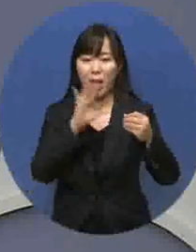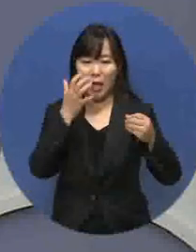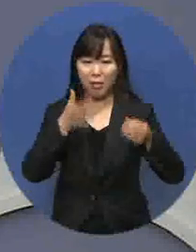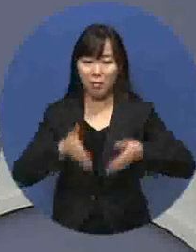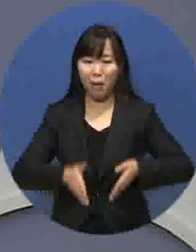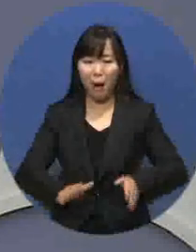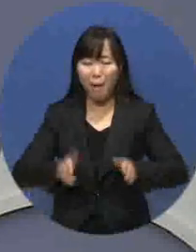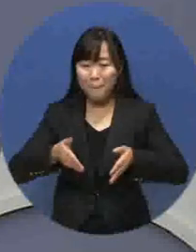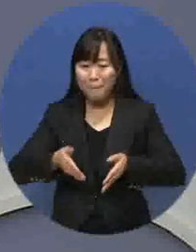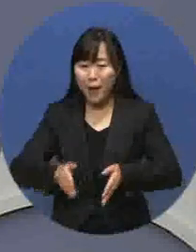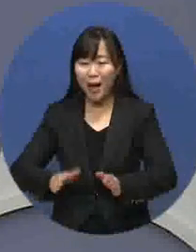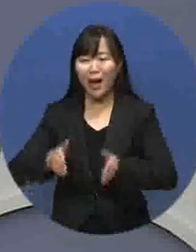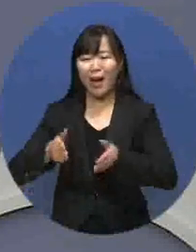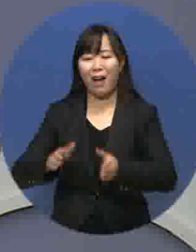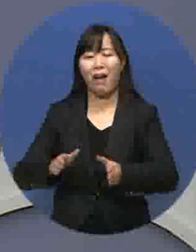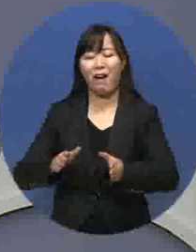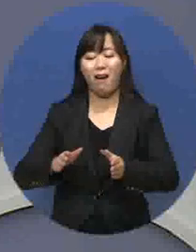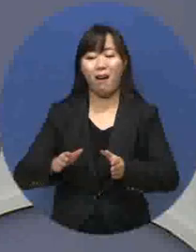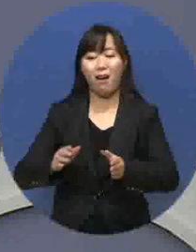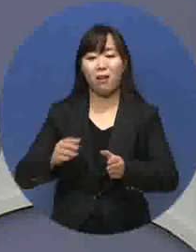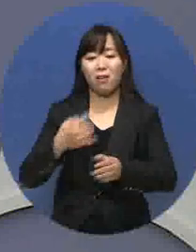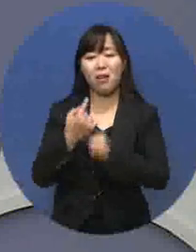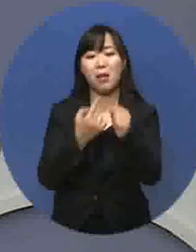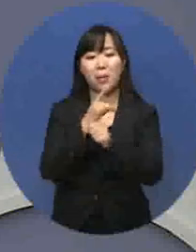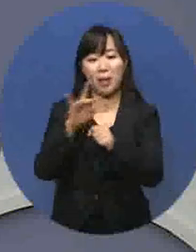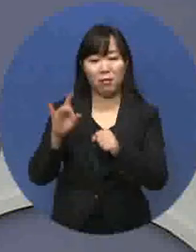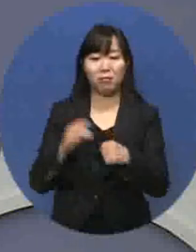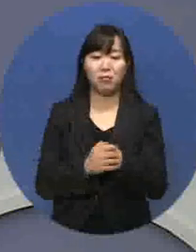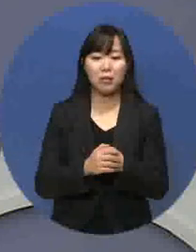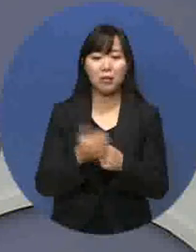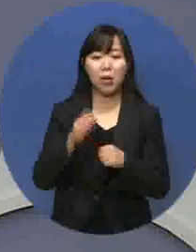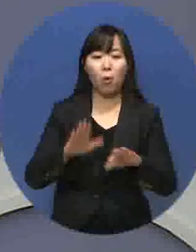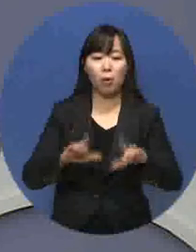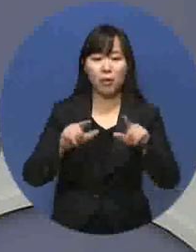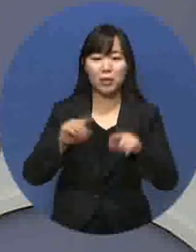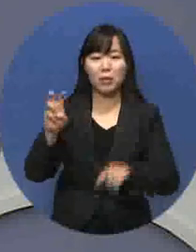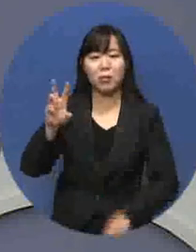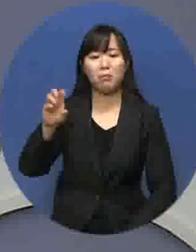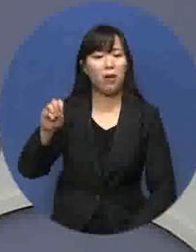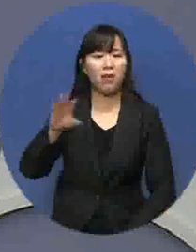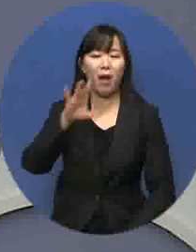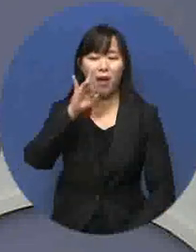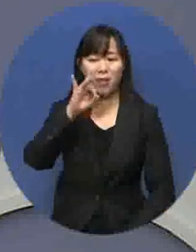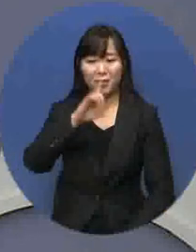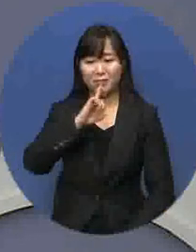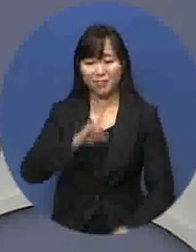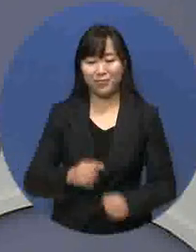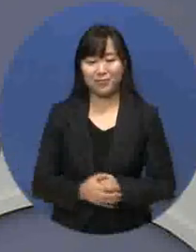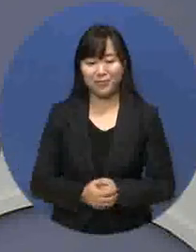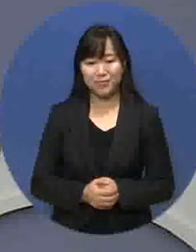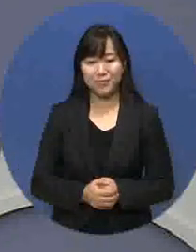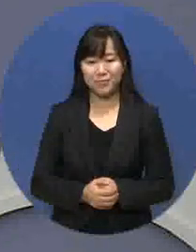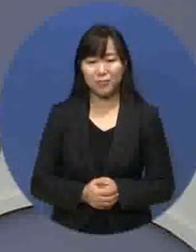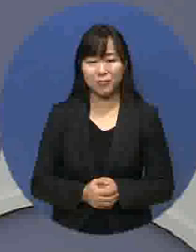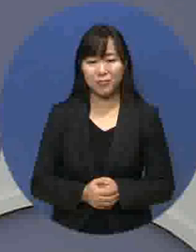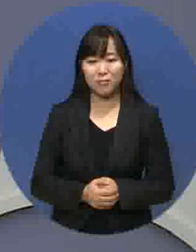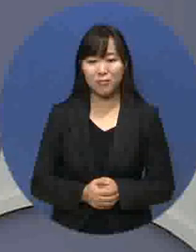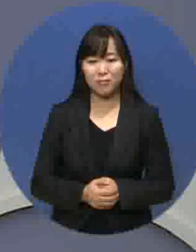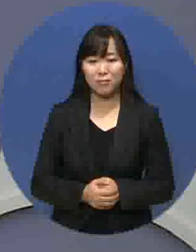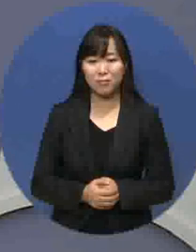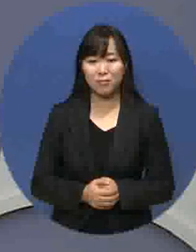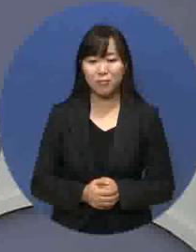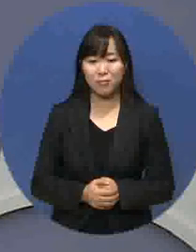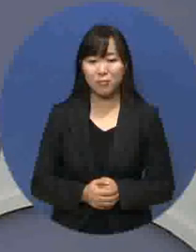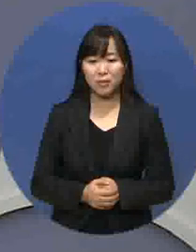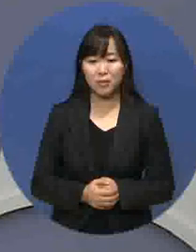출생아가 이제 해마다 태어났는데 올해 30만이 안 된답니다. 예. 출생아가. 그러니까. 그러니까 문제예요. 사실 한